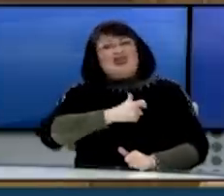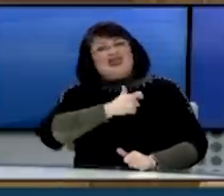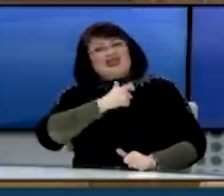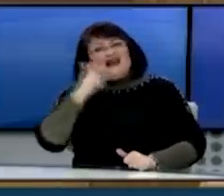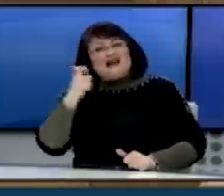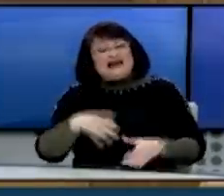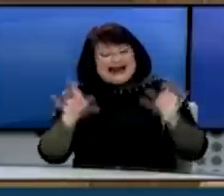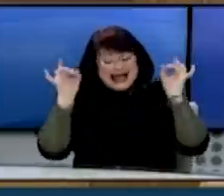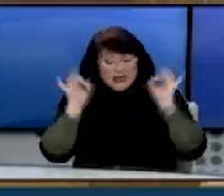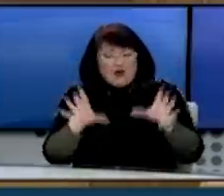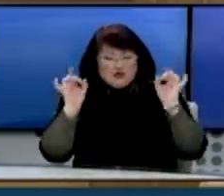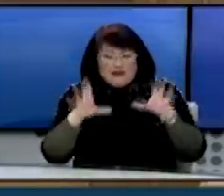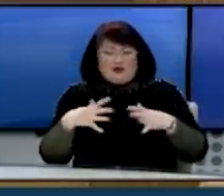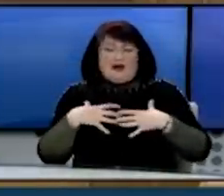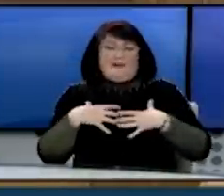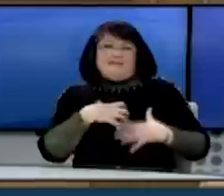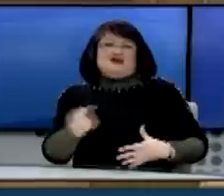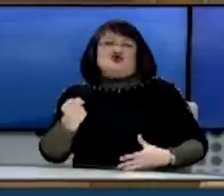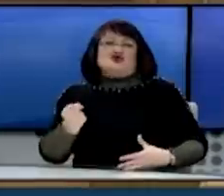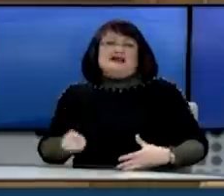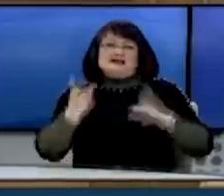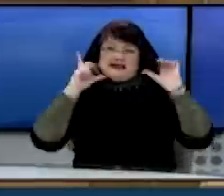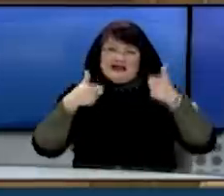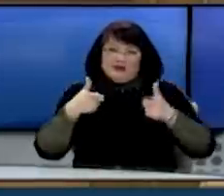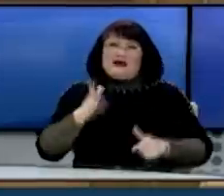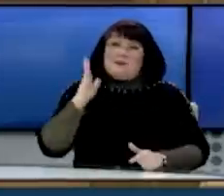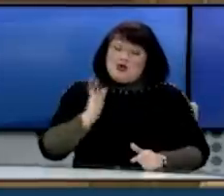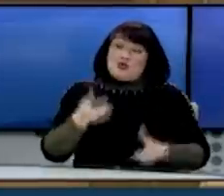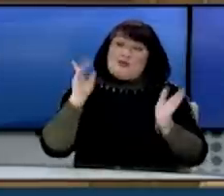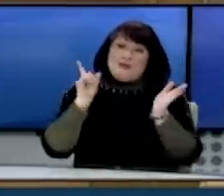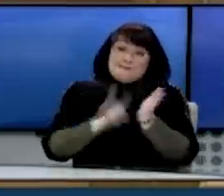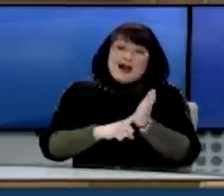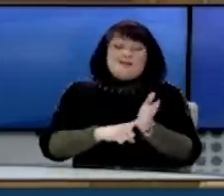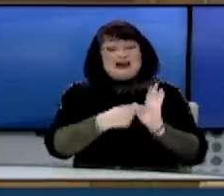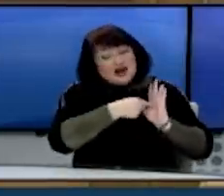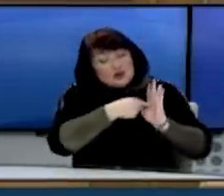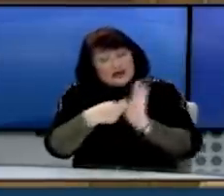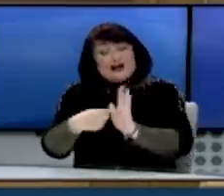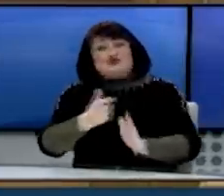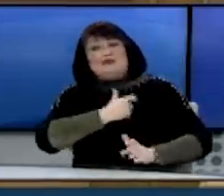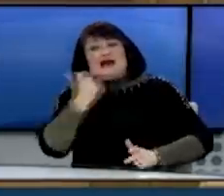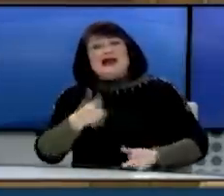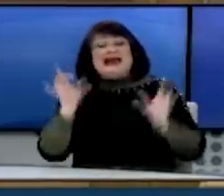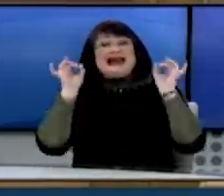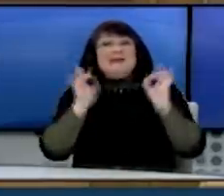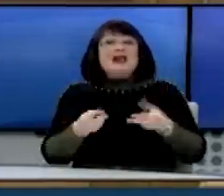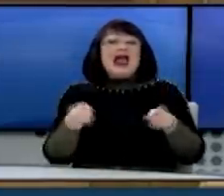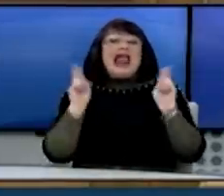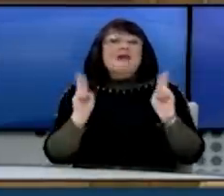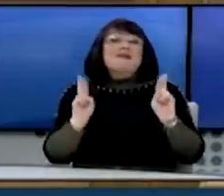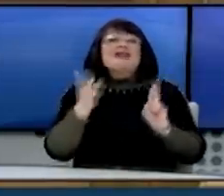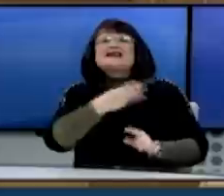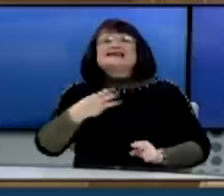το καμιά εμπιστοσύνη στη Νέα Δημοκρατία, μπορεί και πρέπει να ακουστεί και το καμιά προσδοκία από